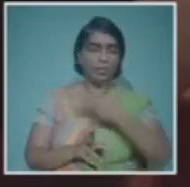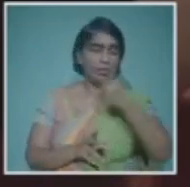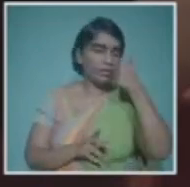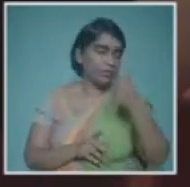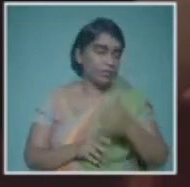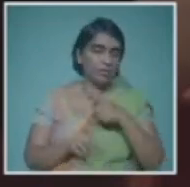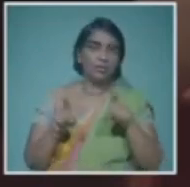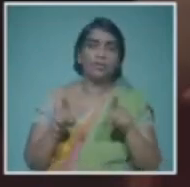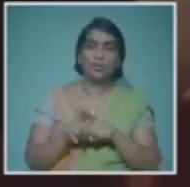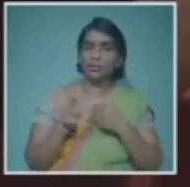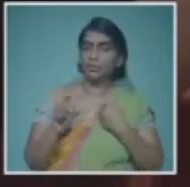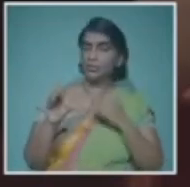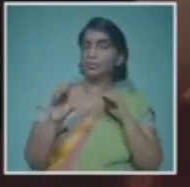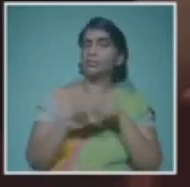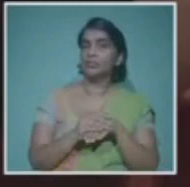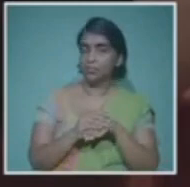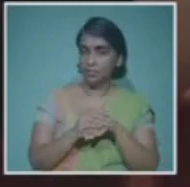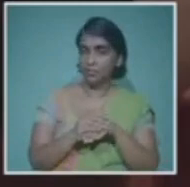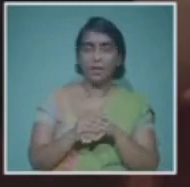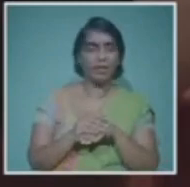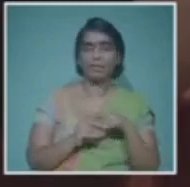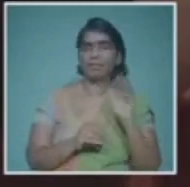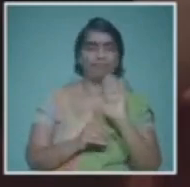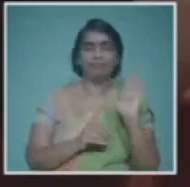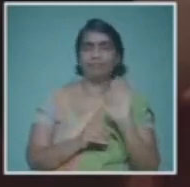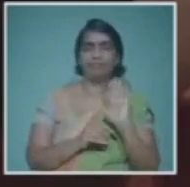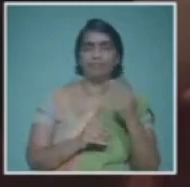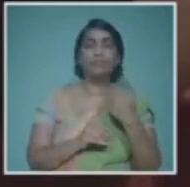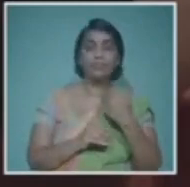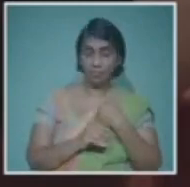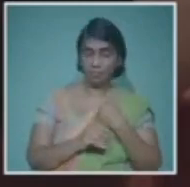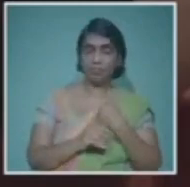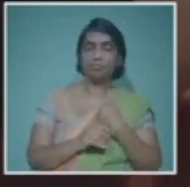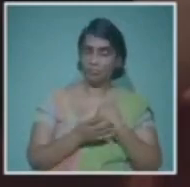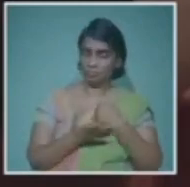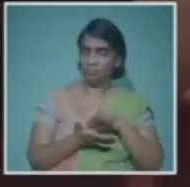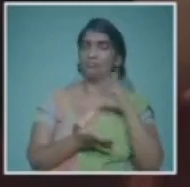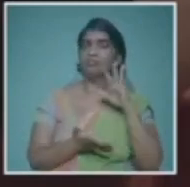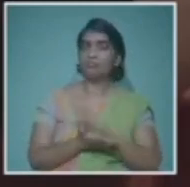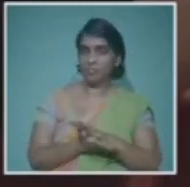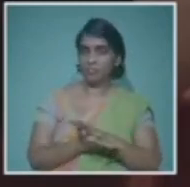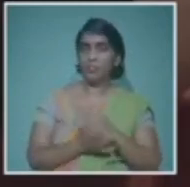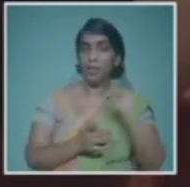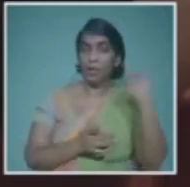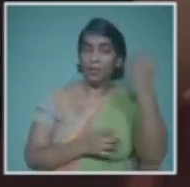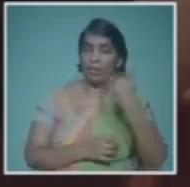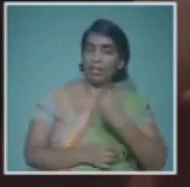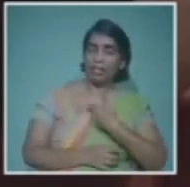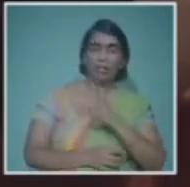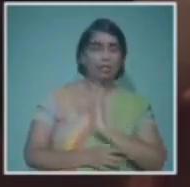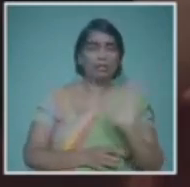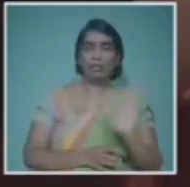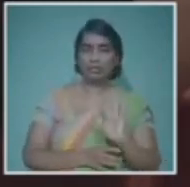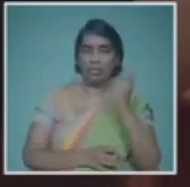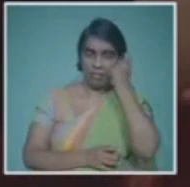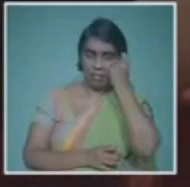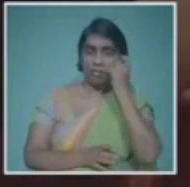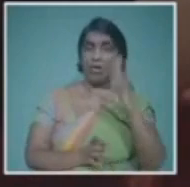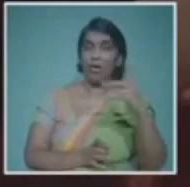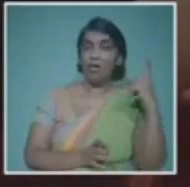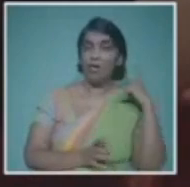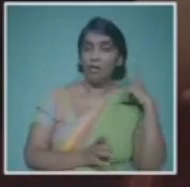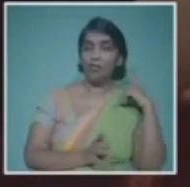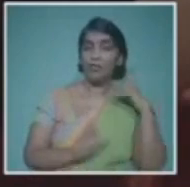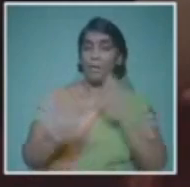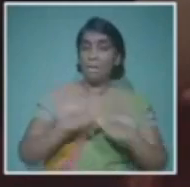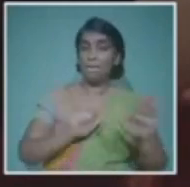ඓතිහාසිකව ඉදිරියට එනවා, නැහැ මම මේ තීරණය ගන්නවා. එය ජනප්‍රිය නොවුණු තීරණයක්. හමුදාව